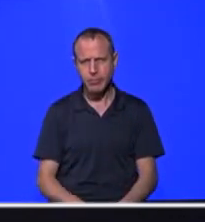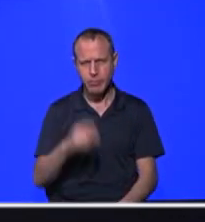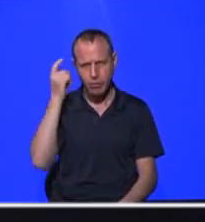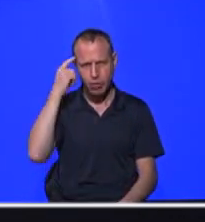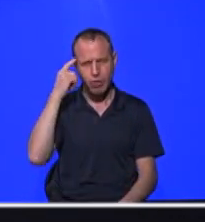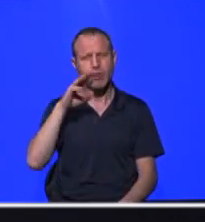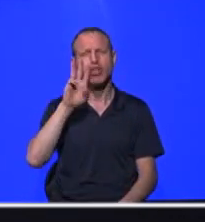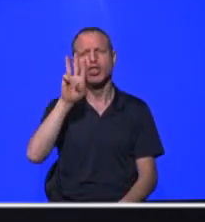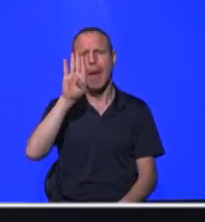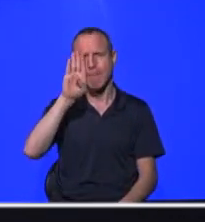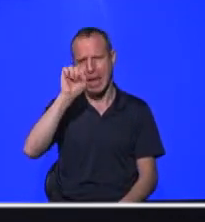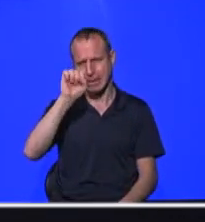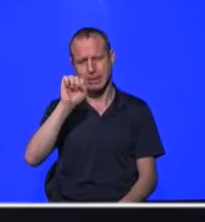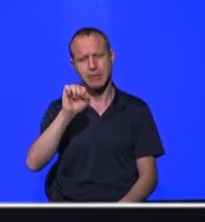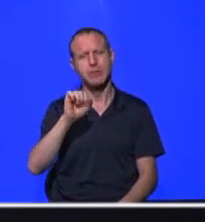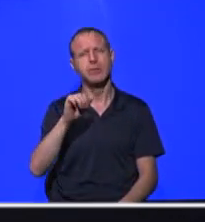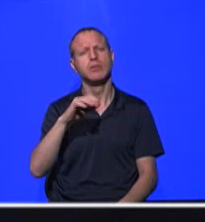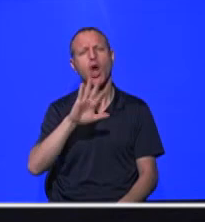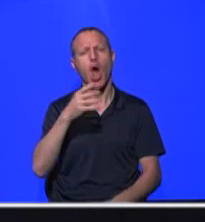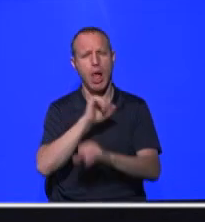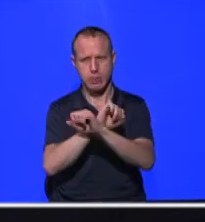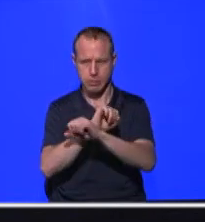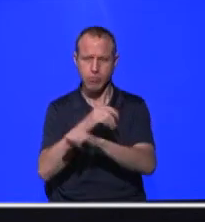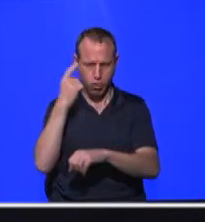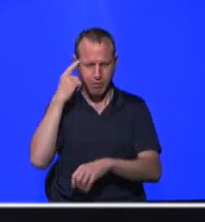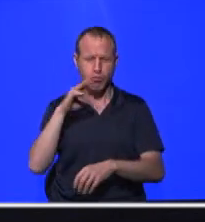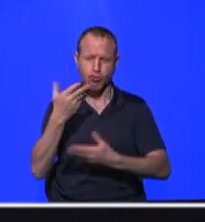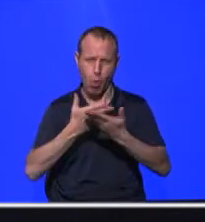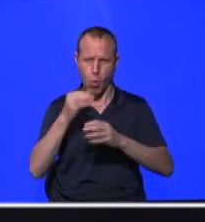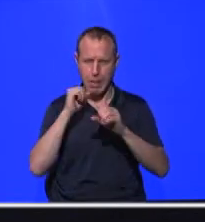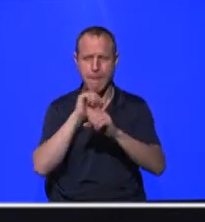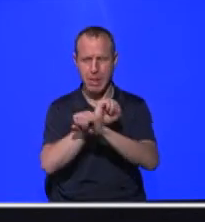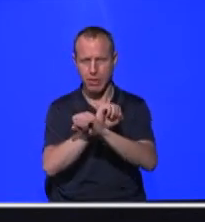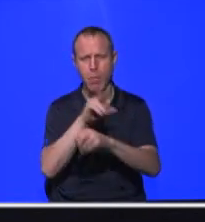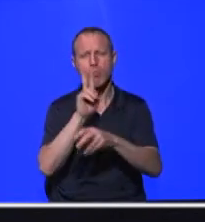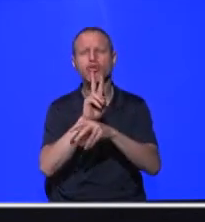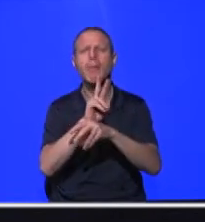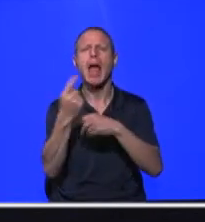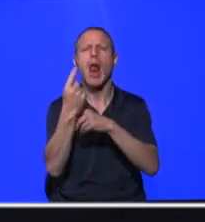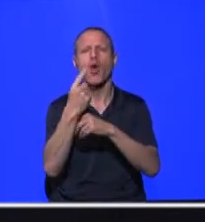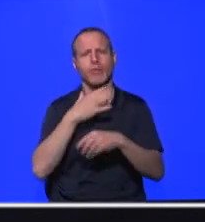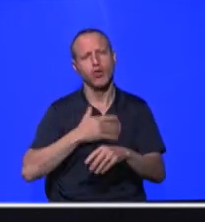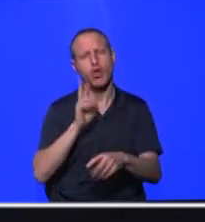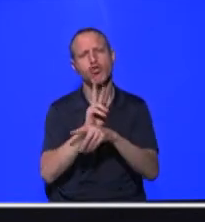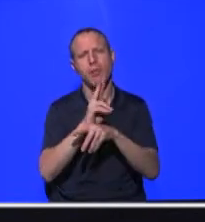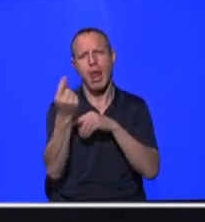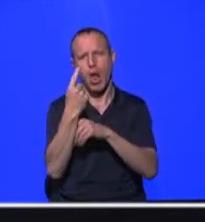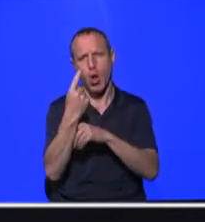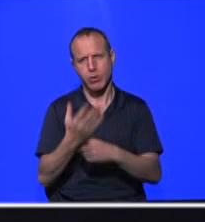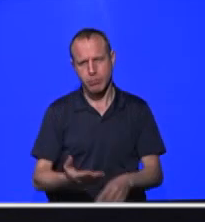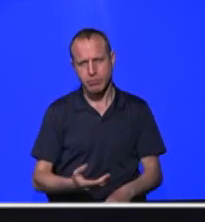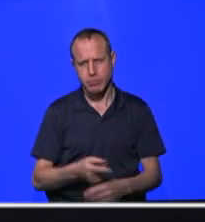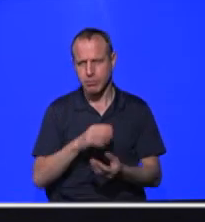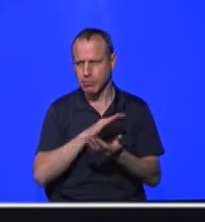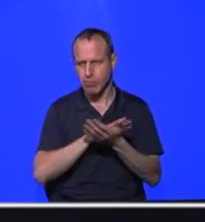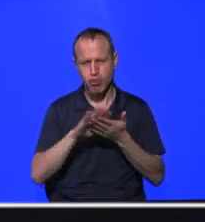חושב שהשב"ס, לא רק אני, כל האסירים חושבים שהשב"ס בעצם הוא משמר לקוחות, והוא רוצה לשמר את הלקוחות. זה